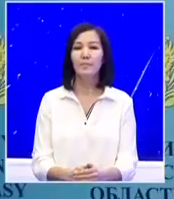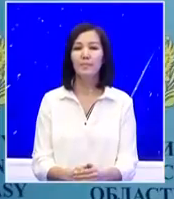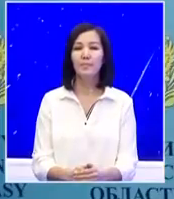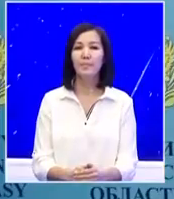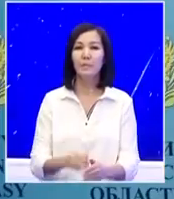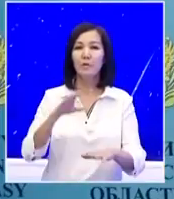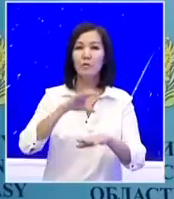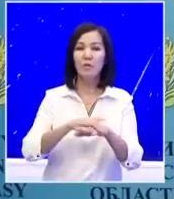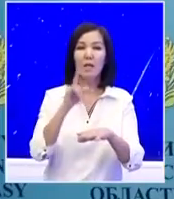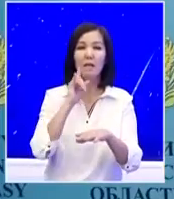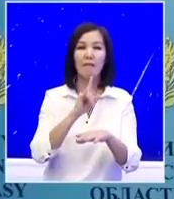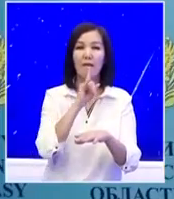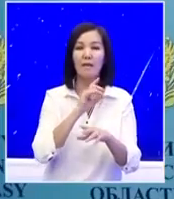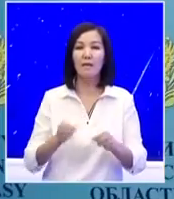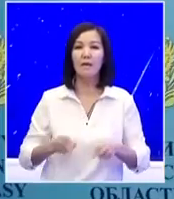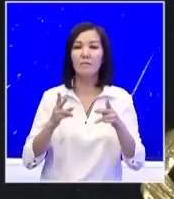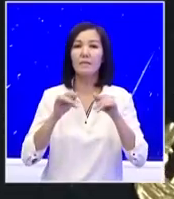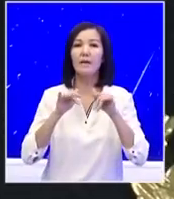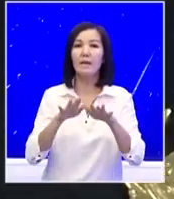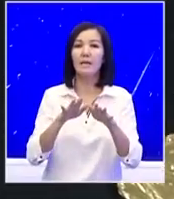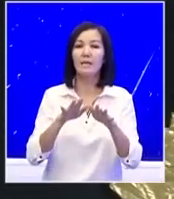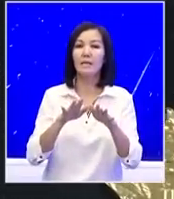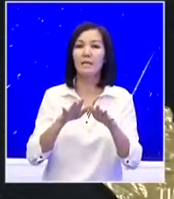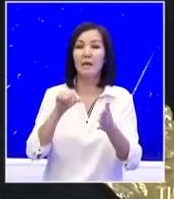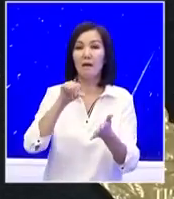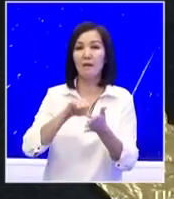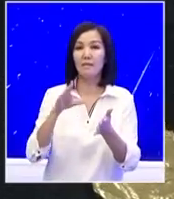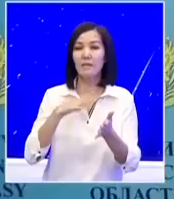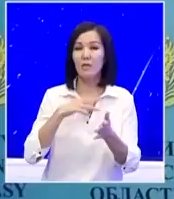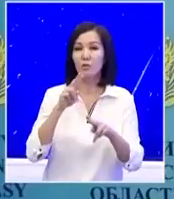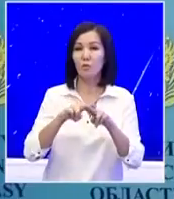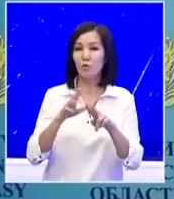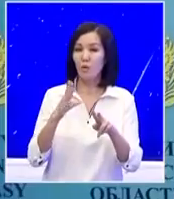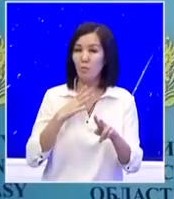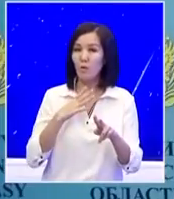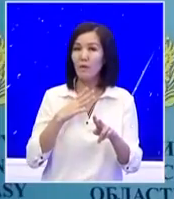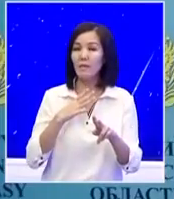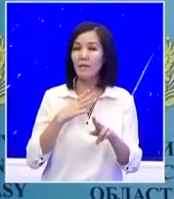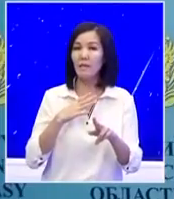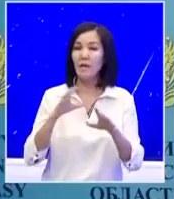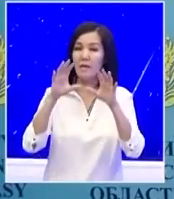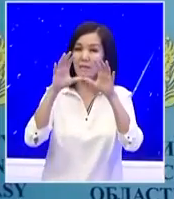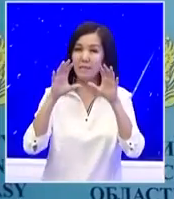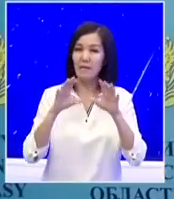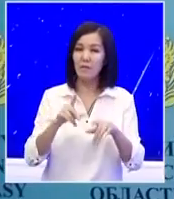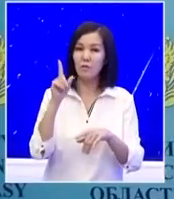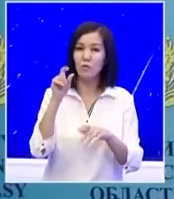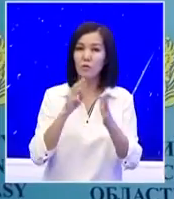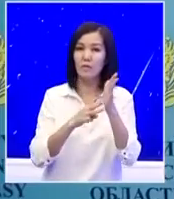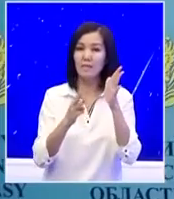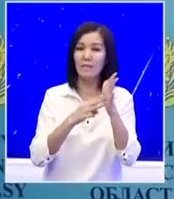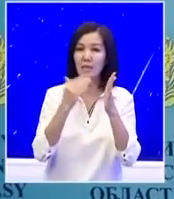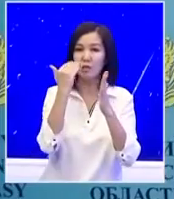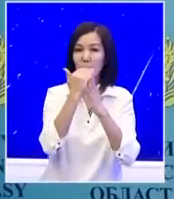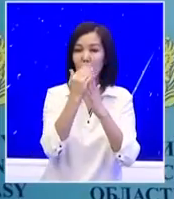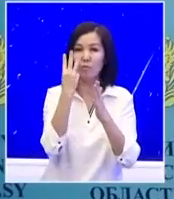Ұсталған әйел бұрын соңды осы қылмыстық әрекеті үшін сотталып шыққан. Аталған дерек Қазақстан Республикасының қылмыстық кодексінің 188-ші